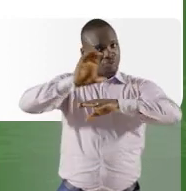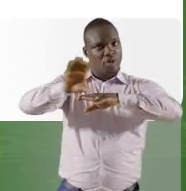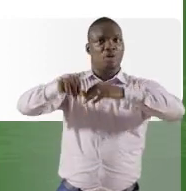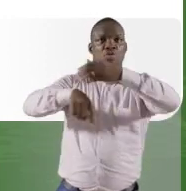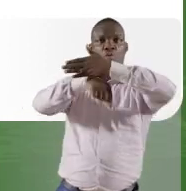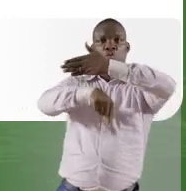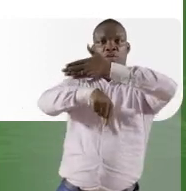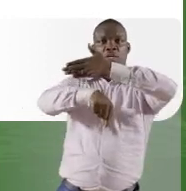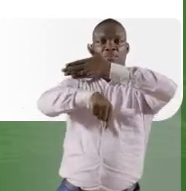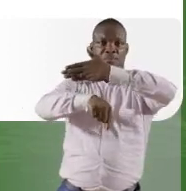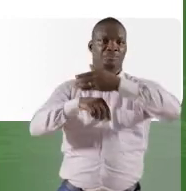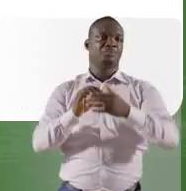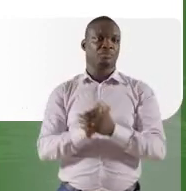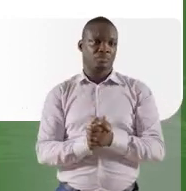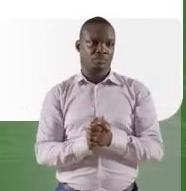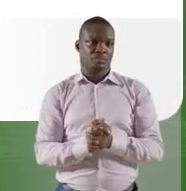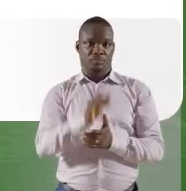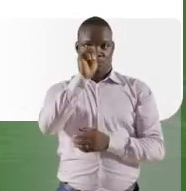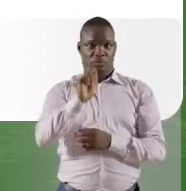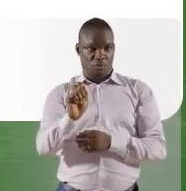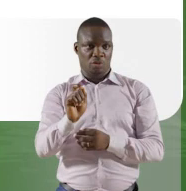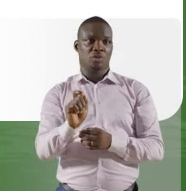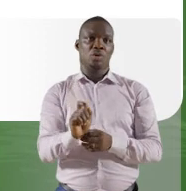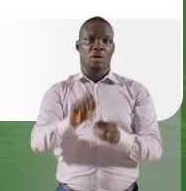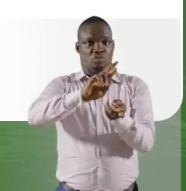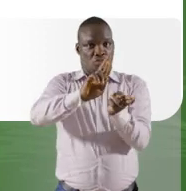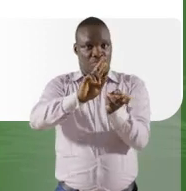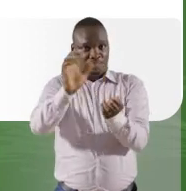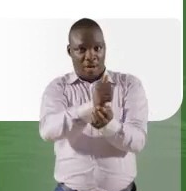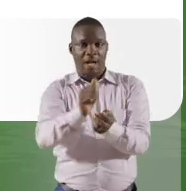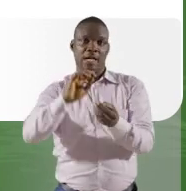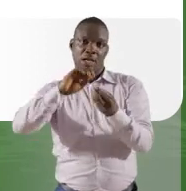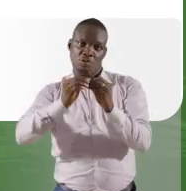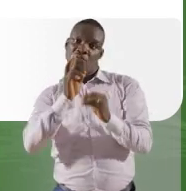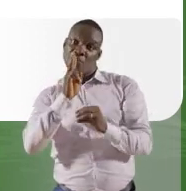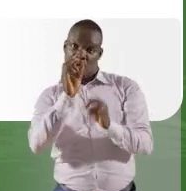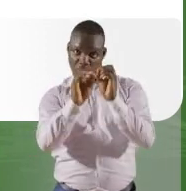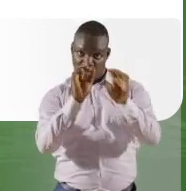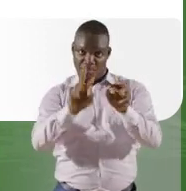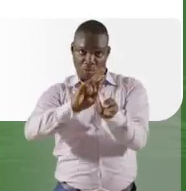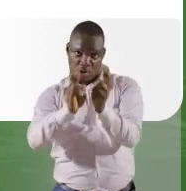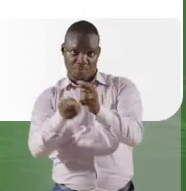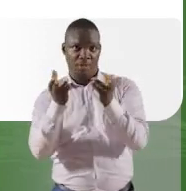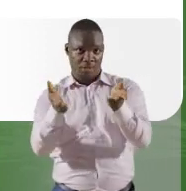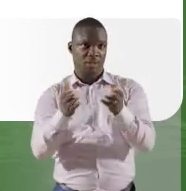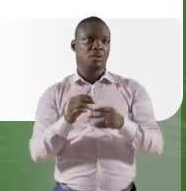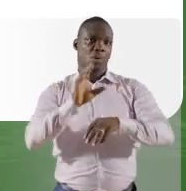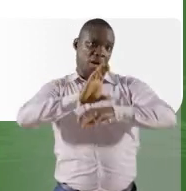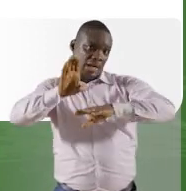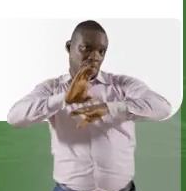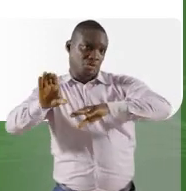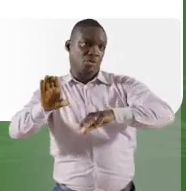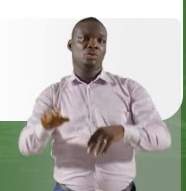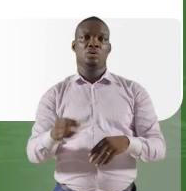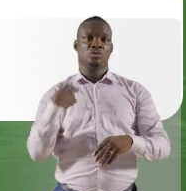donc, le premier rapport, en remplaçant les nombres par leur valeur, on obtient donc le nombre complexe